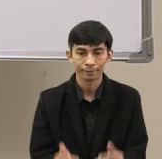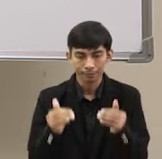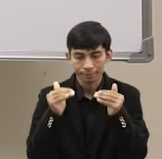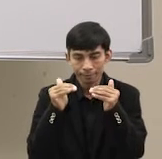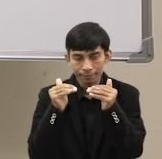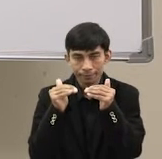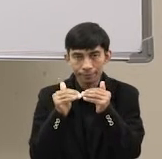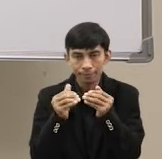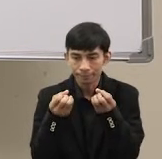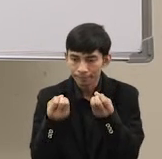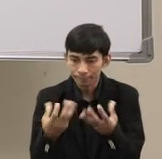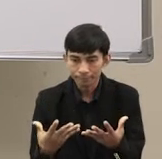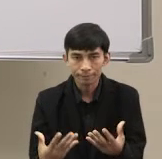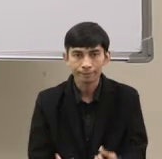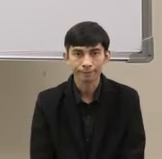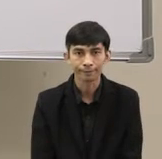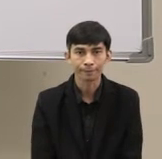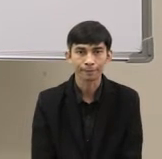Tá khơi phần mạng.